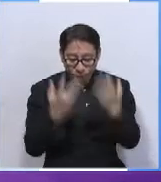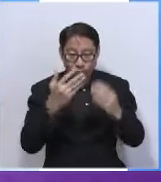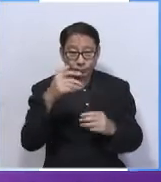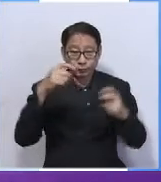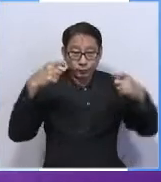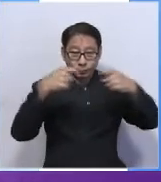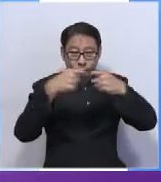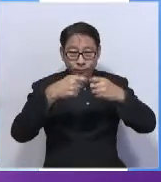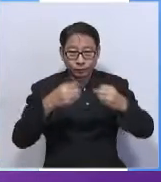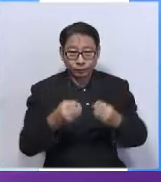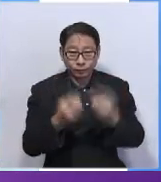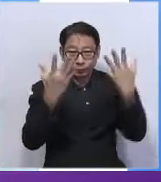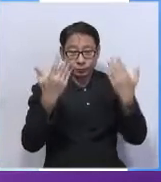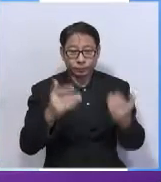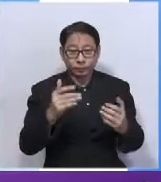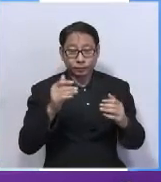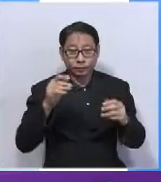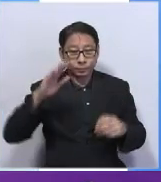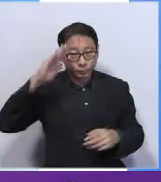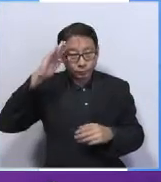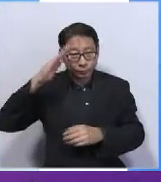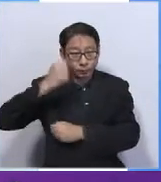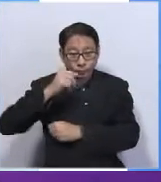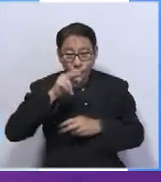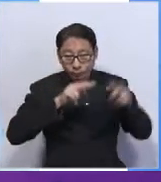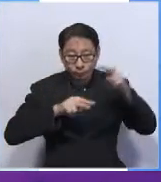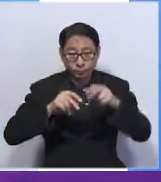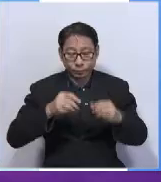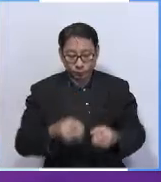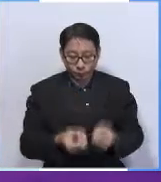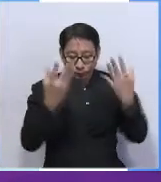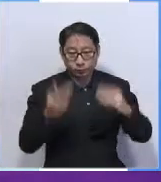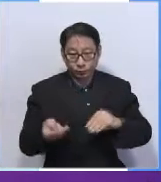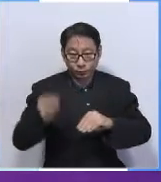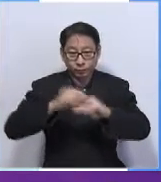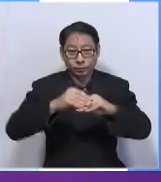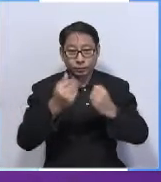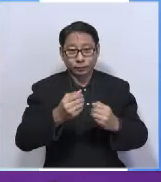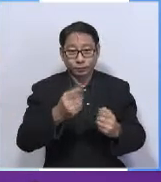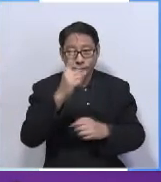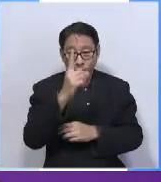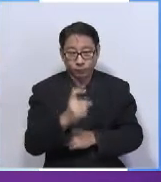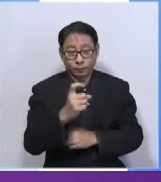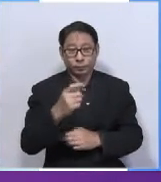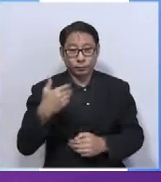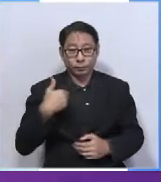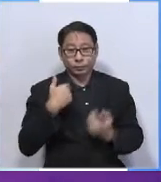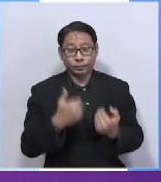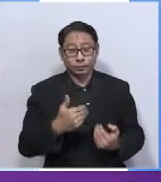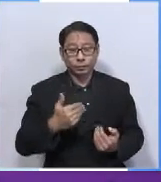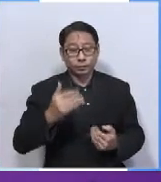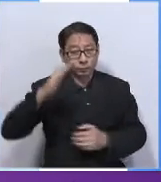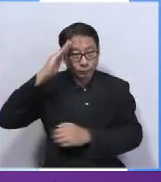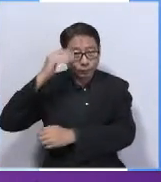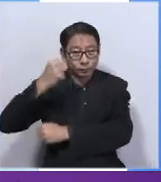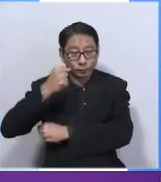รับความเสียหายแล้วเมื่อเจ้าหน้าที่เข้าไปตรวจสอบมีการกดระเบิดซ้ำทำให้เกิดความสูญเสียเกิดขึ้นค่ะซึ่งทางกรมน.ภาค4ส่วนหน้